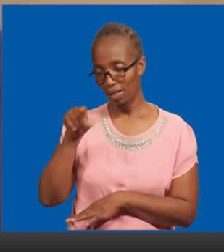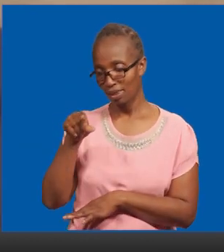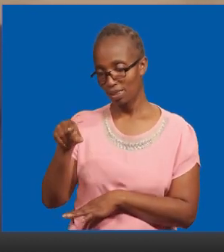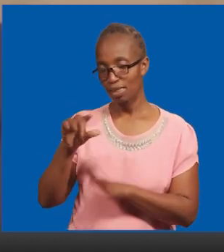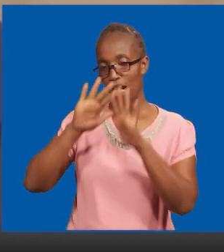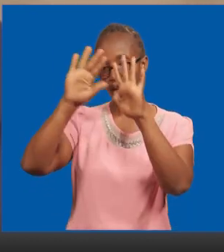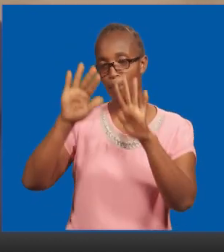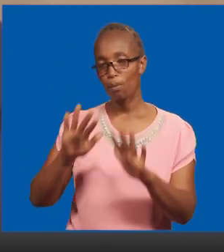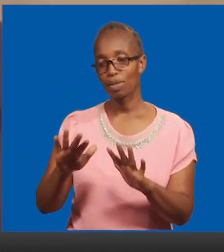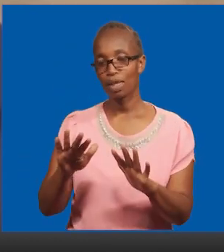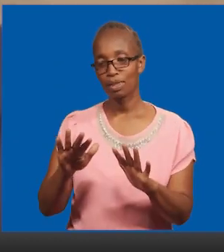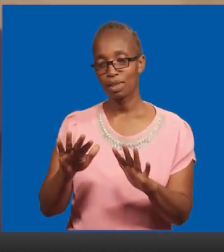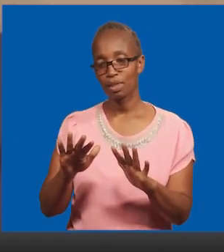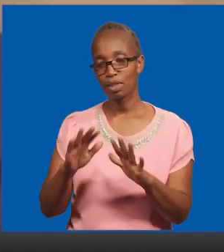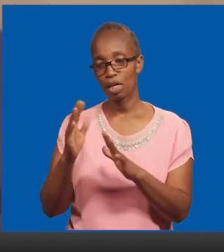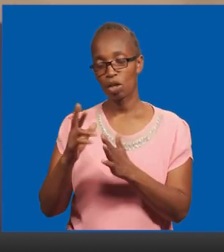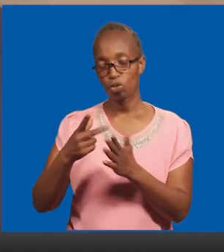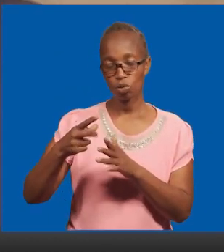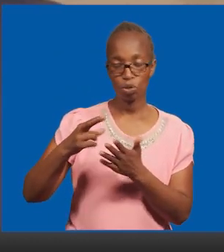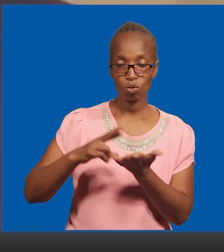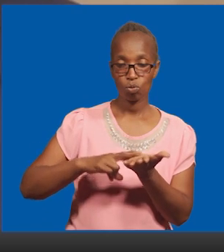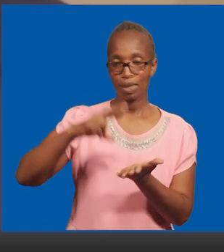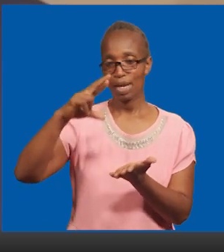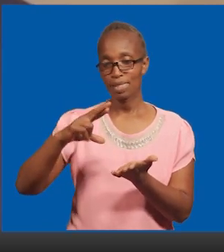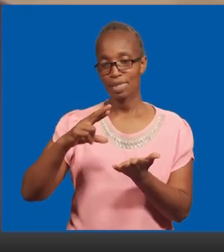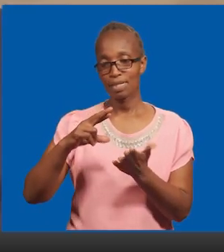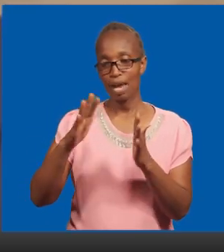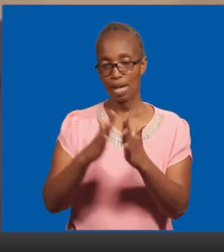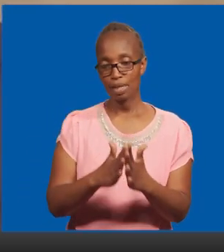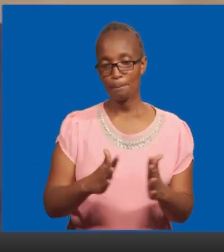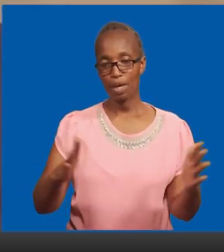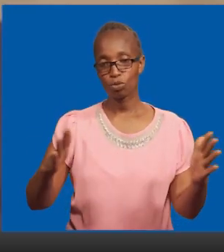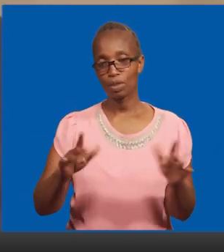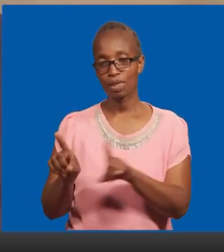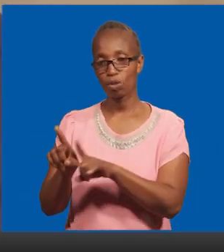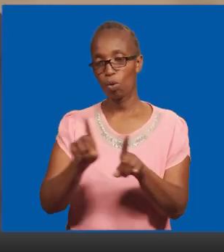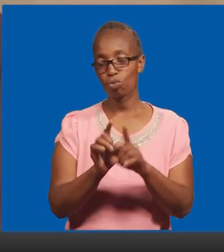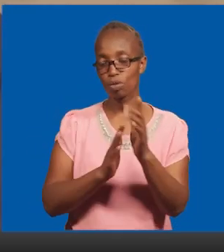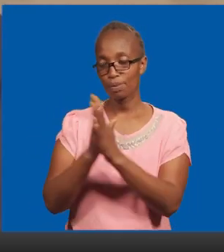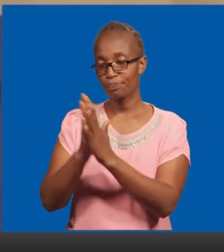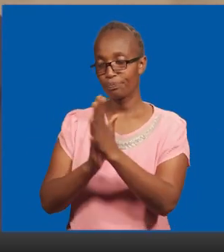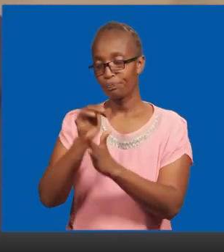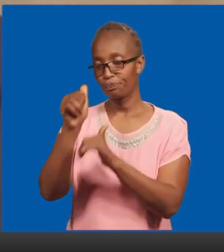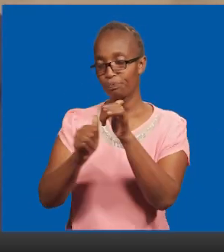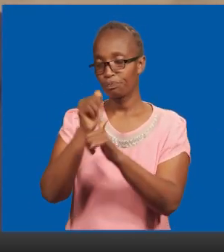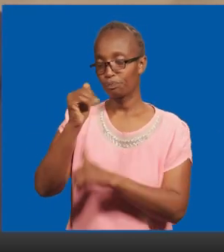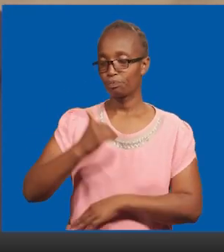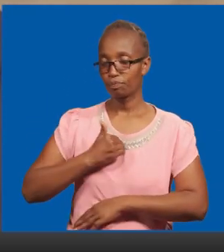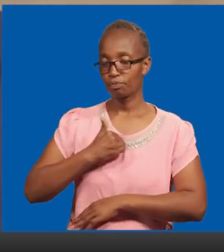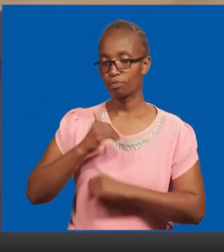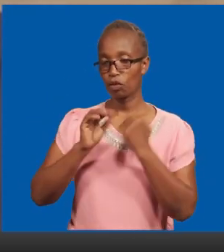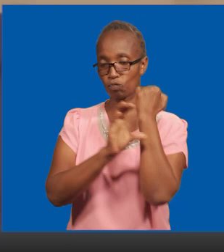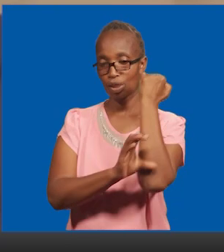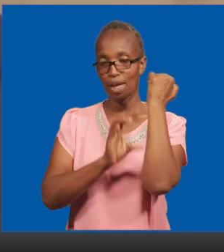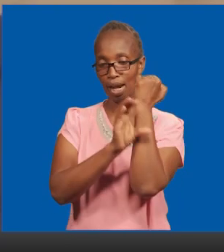development. So it is a key driver of tax revenue-based expansion to finance development and even